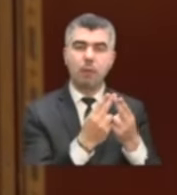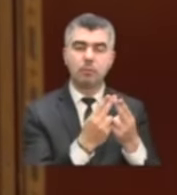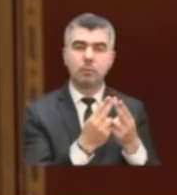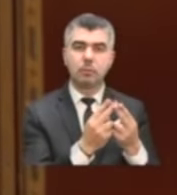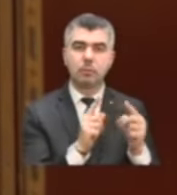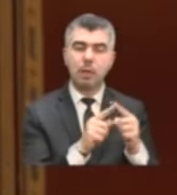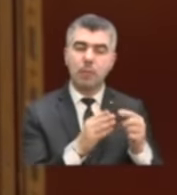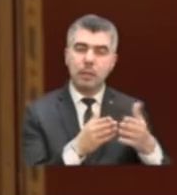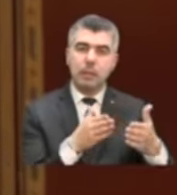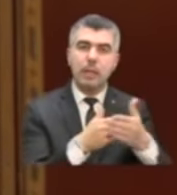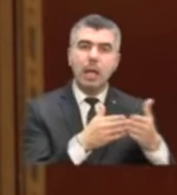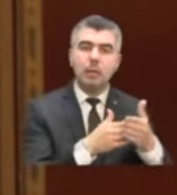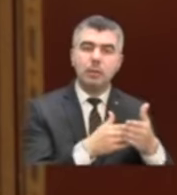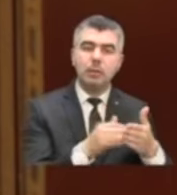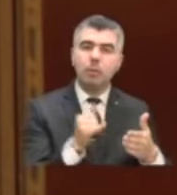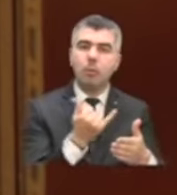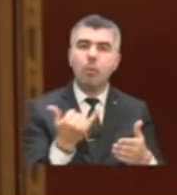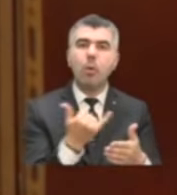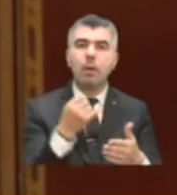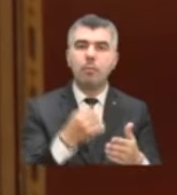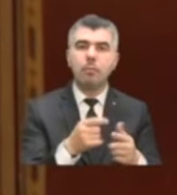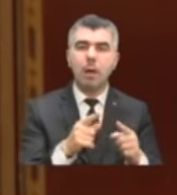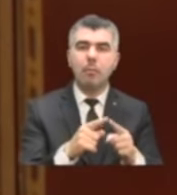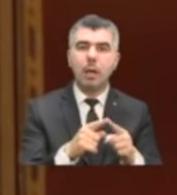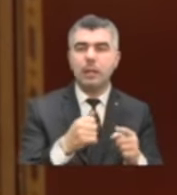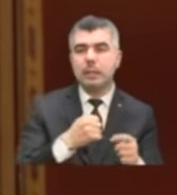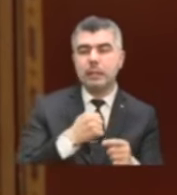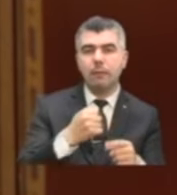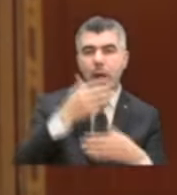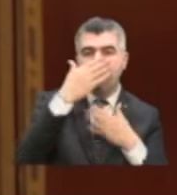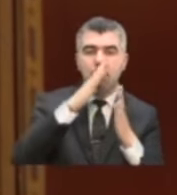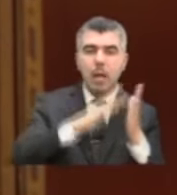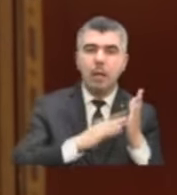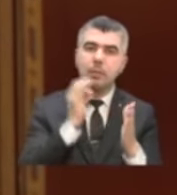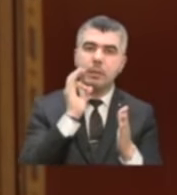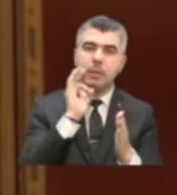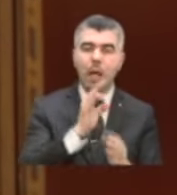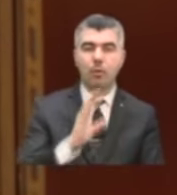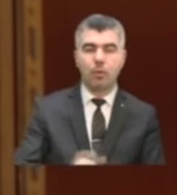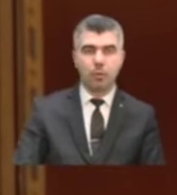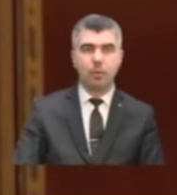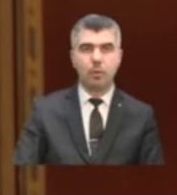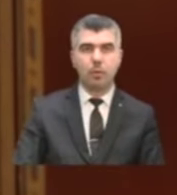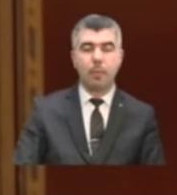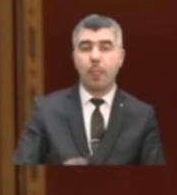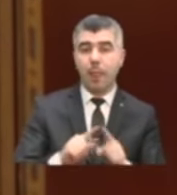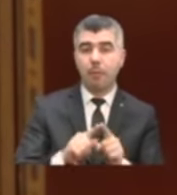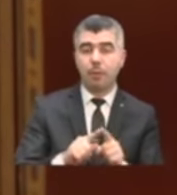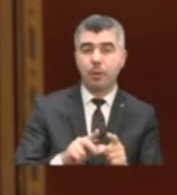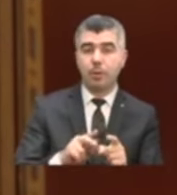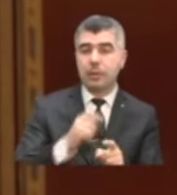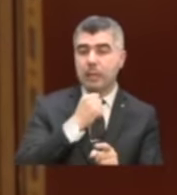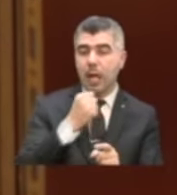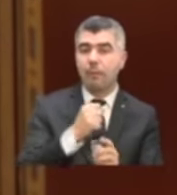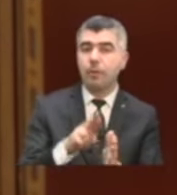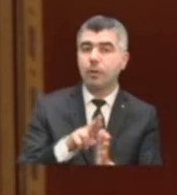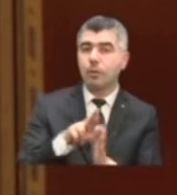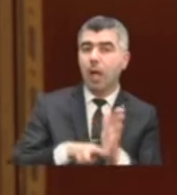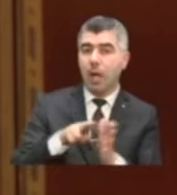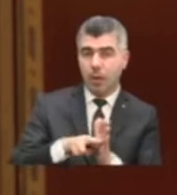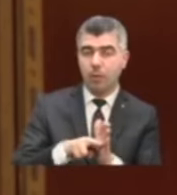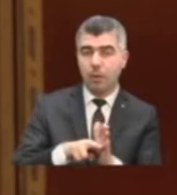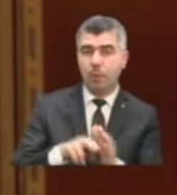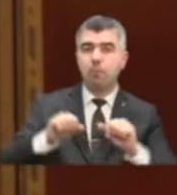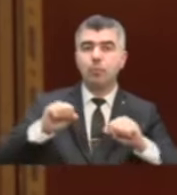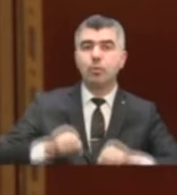ديالنا مرة أخرى هو ندافع على القضايا الكبرى للوطن بطريقة مغربية. بالنسبة للصحافة الجهوية سيد نائب، كاين هناك نقاش حالي مع مجموعة ديال المجالس